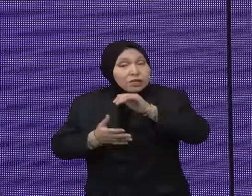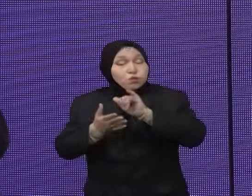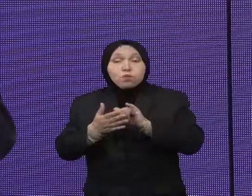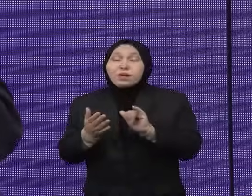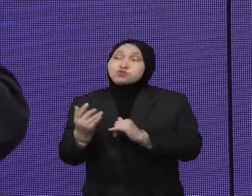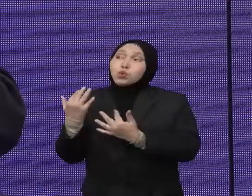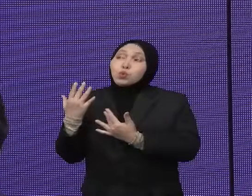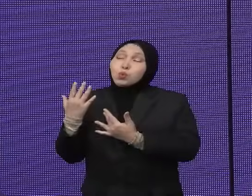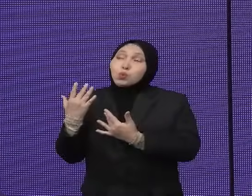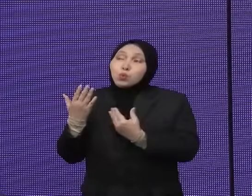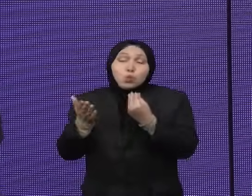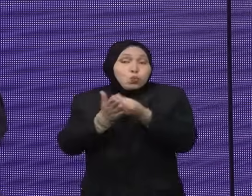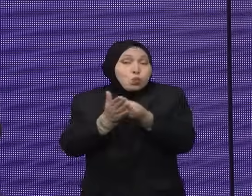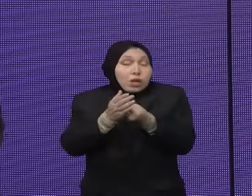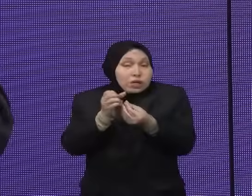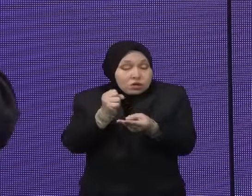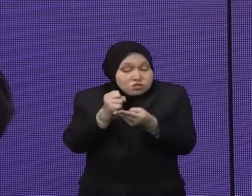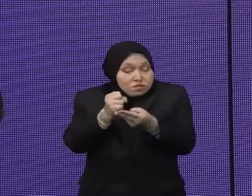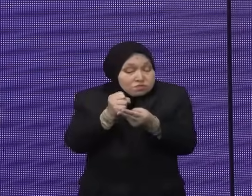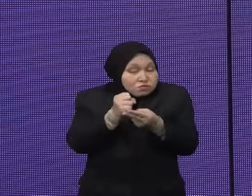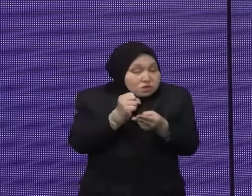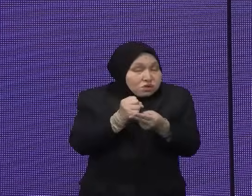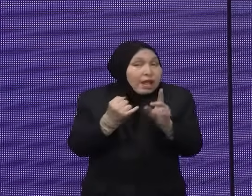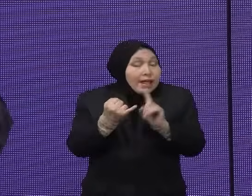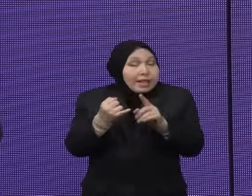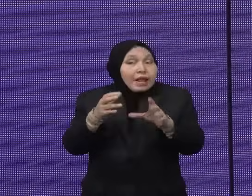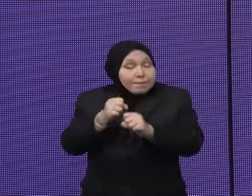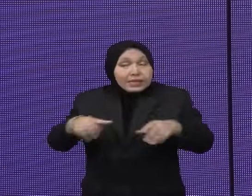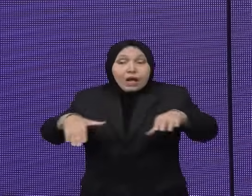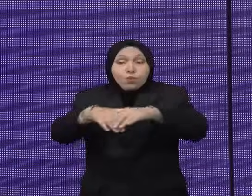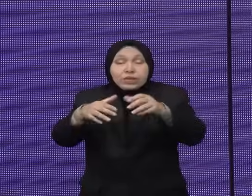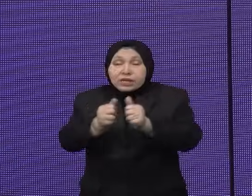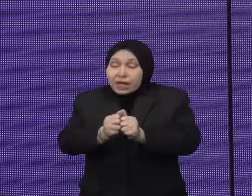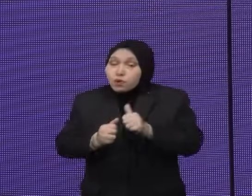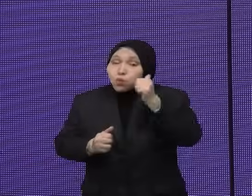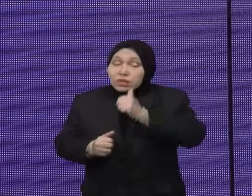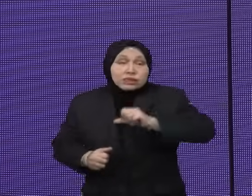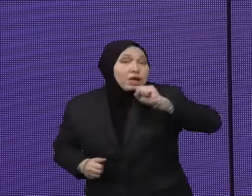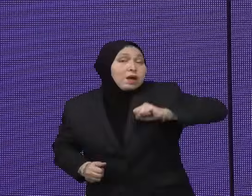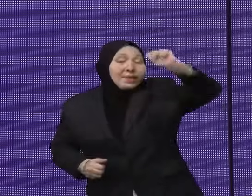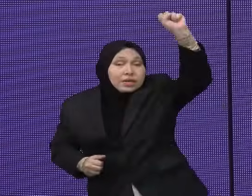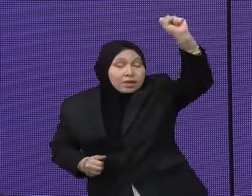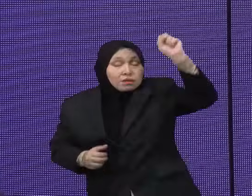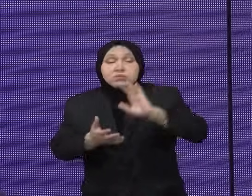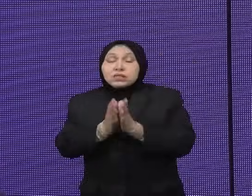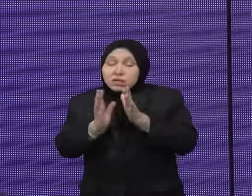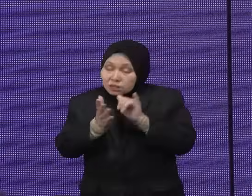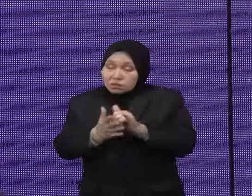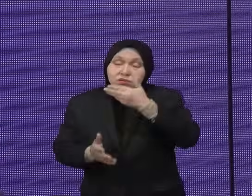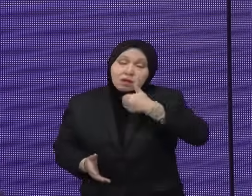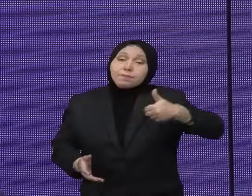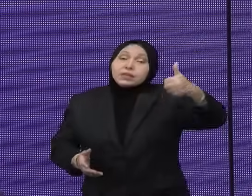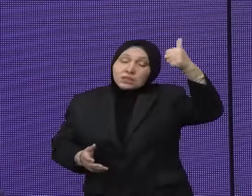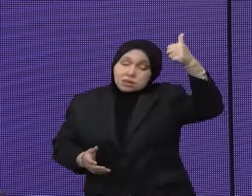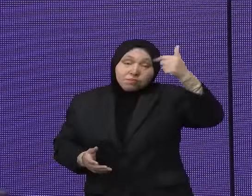dia tunggu dulu, duit dah cukup, kumpul duit dan kemudian akhirnya dapat kahwin dengan wanita yang merdeka, maka itu lebih